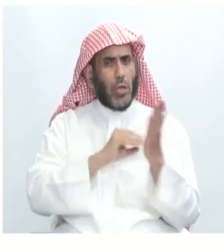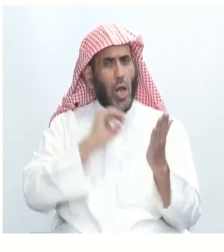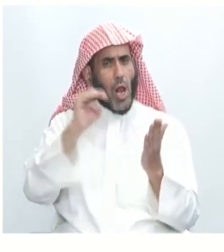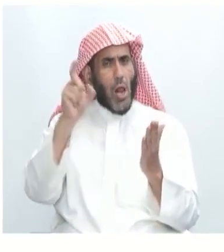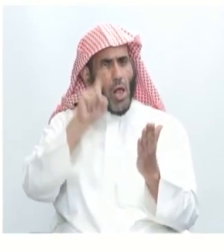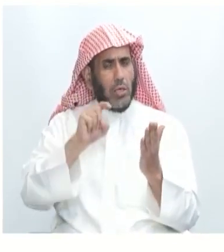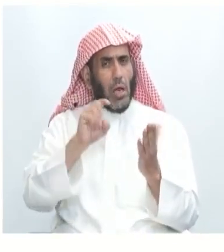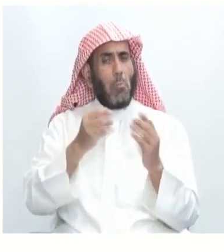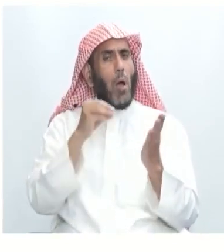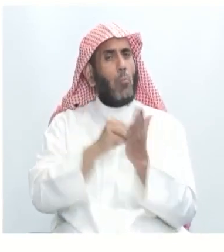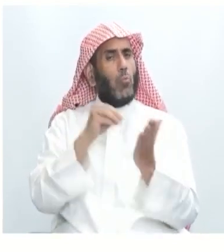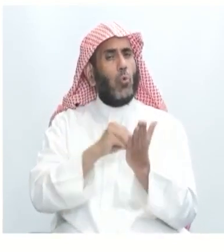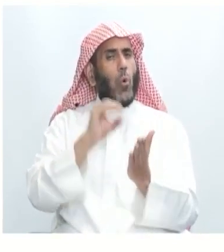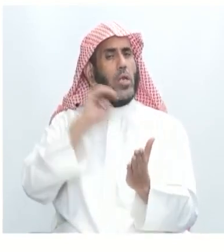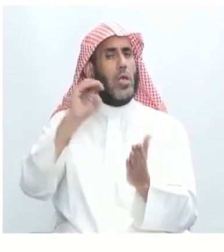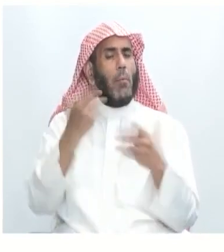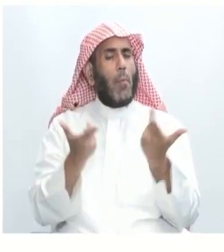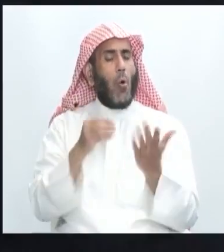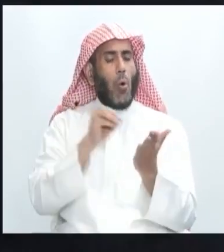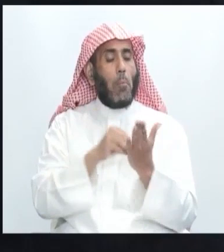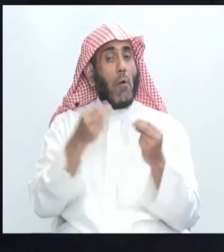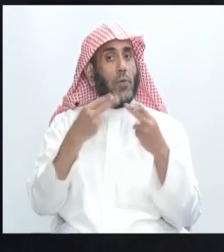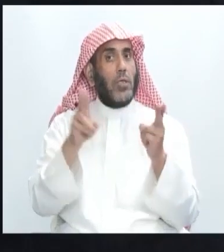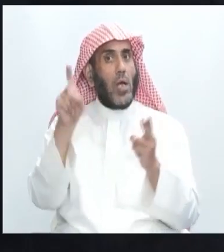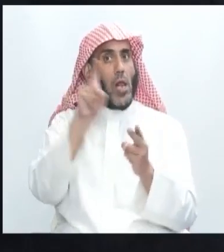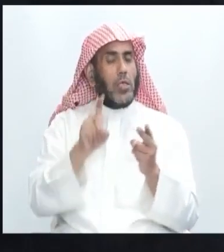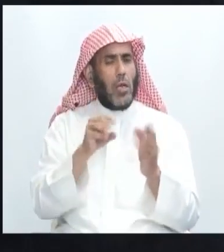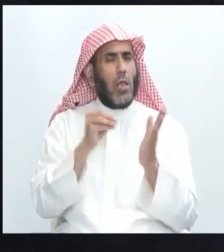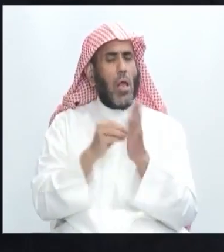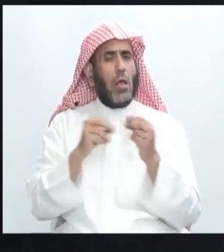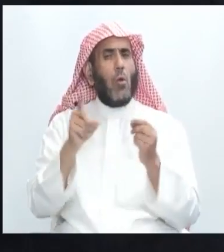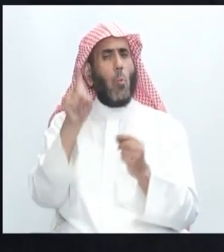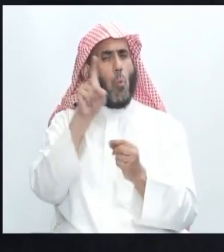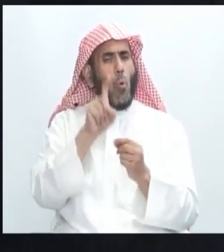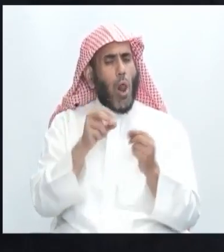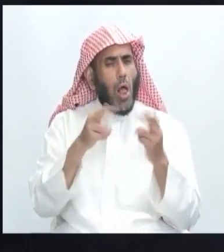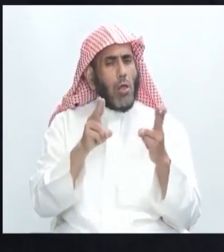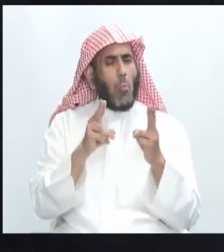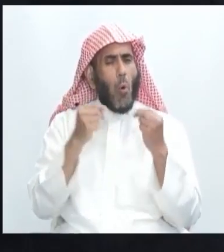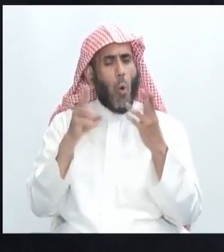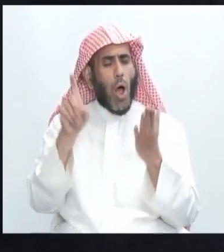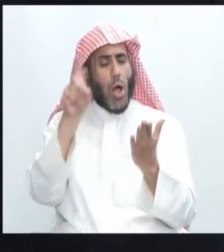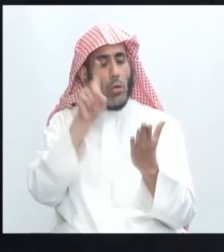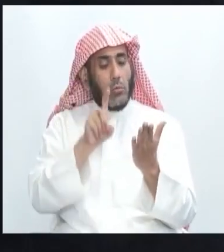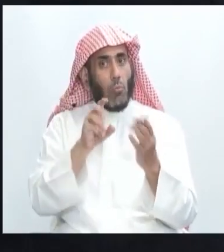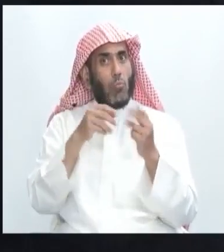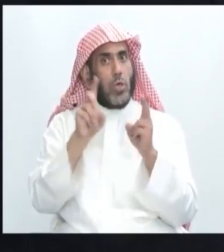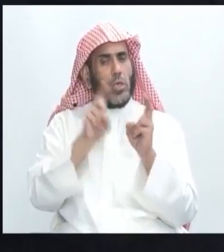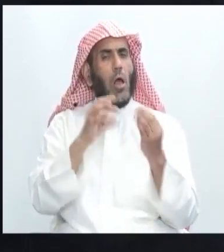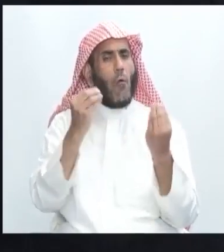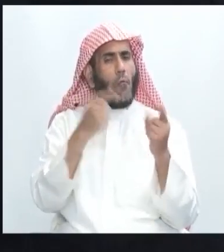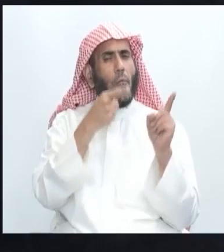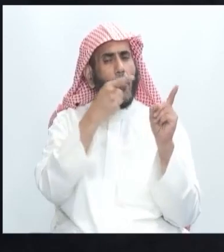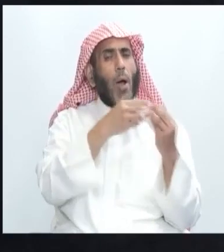ما محتوى الاجابه هنا مفاتيح اسئله هذه المفاتيح تاتي الى موضوعات معينه معنى كل مفتاح له